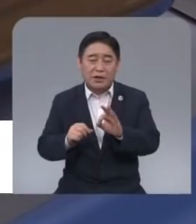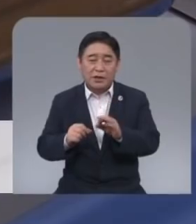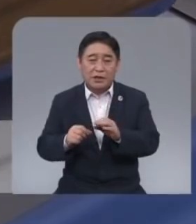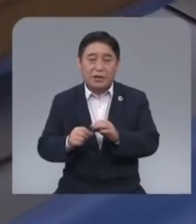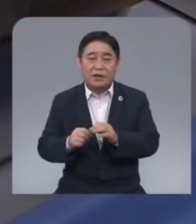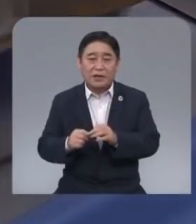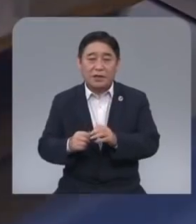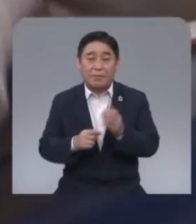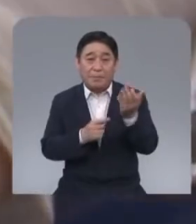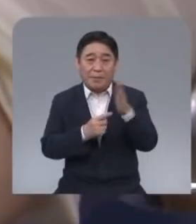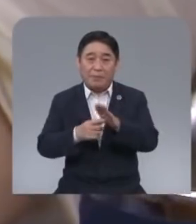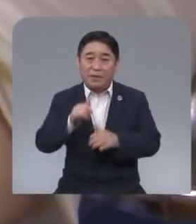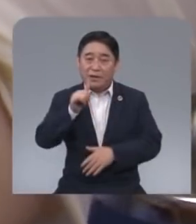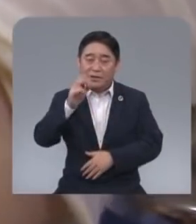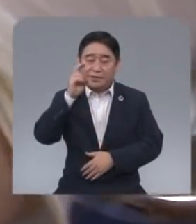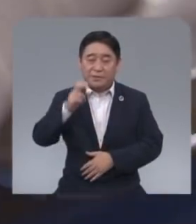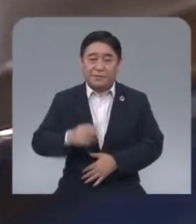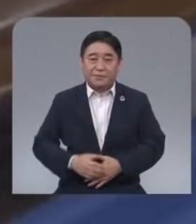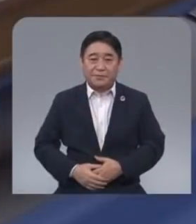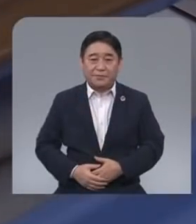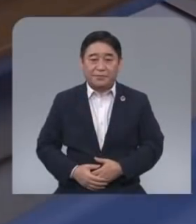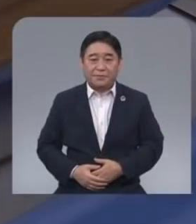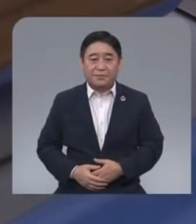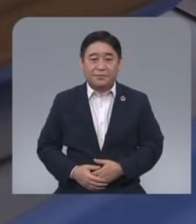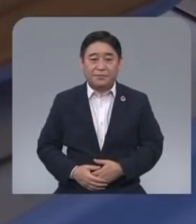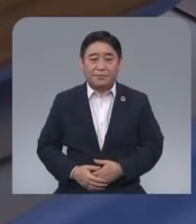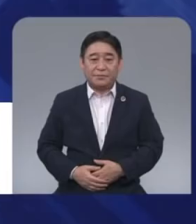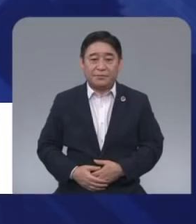예정입니다. KBS 뉴스 정은욱입니다.